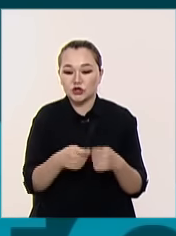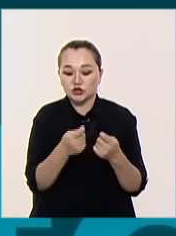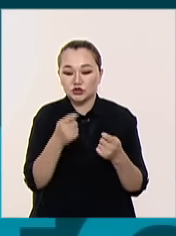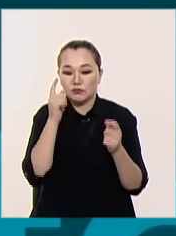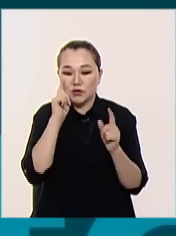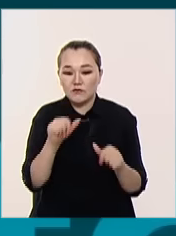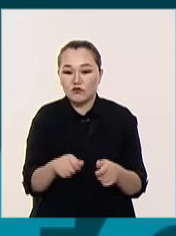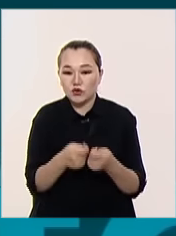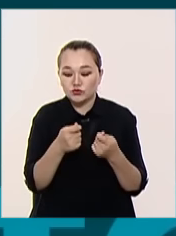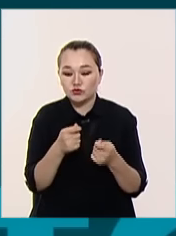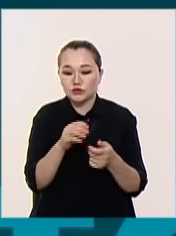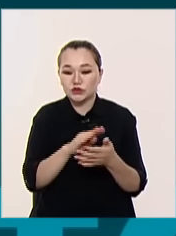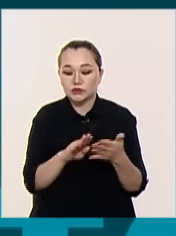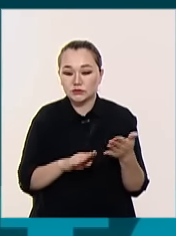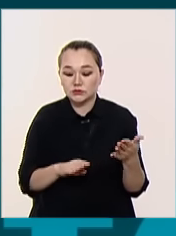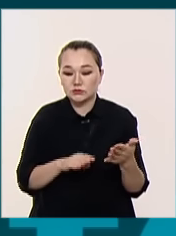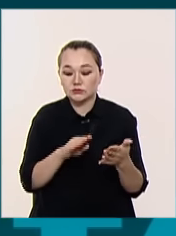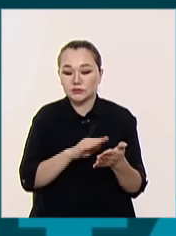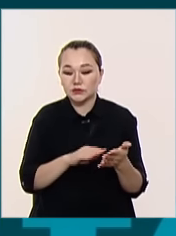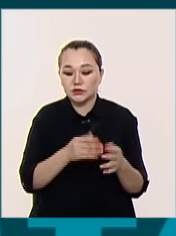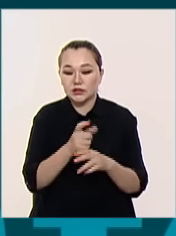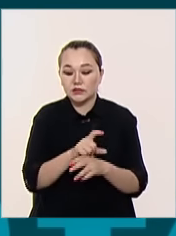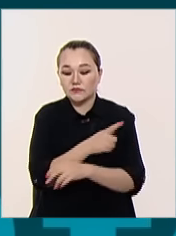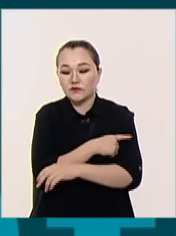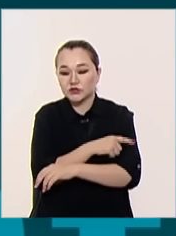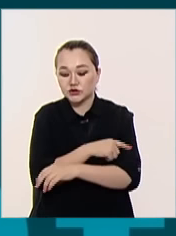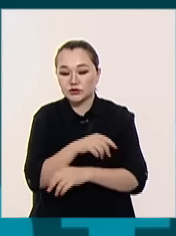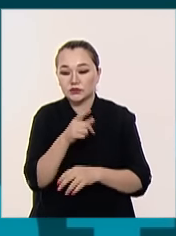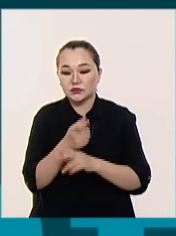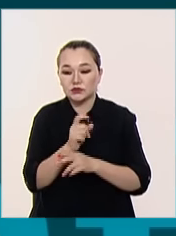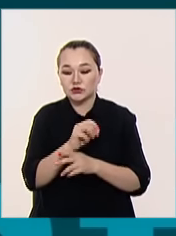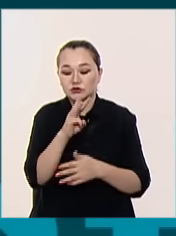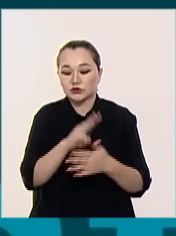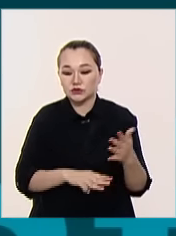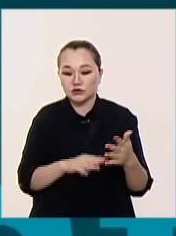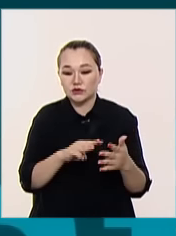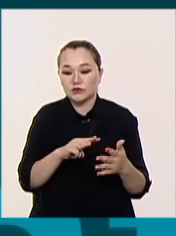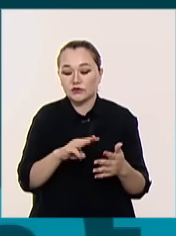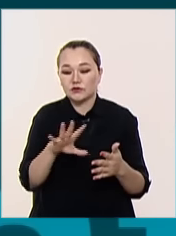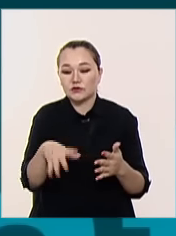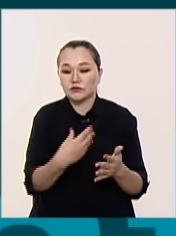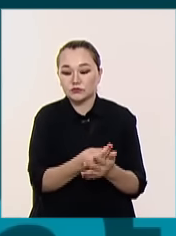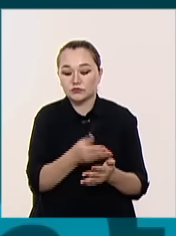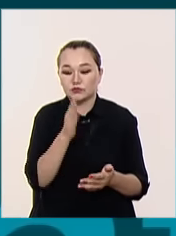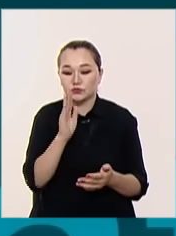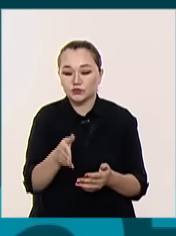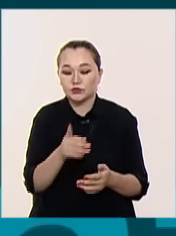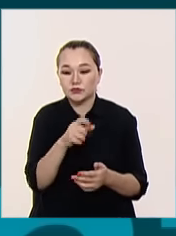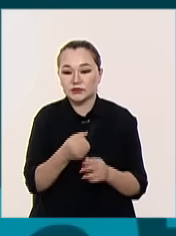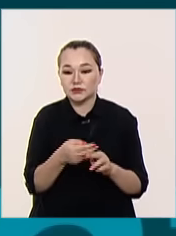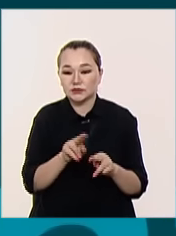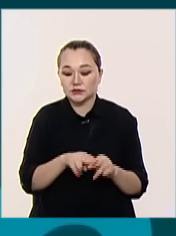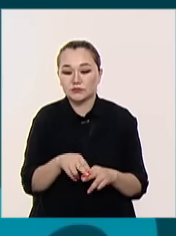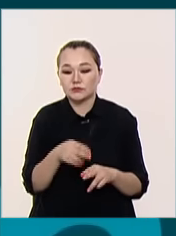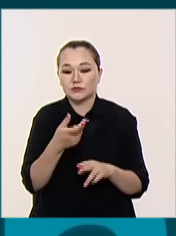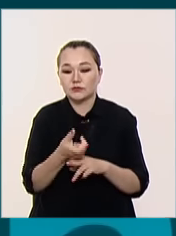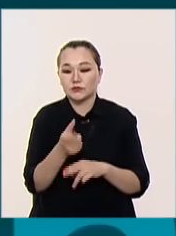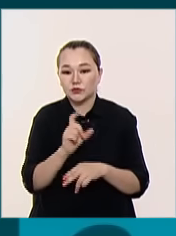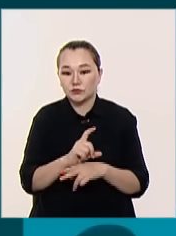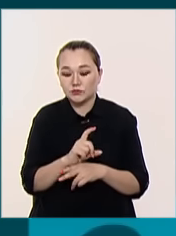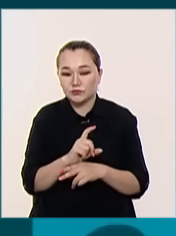бұзушылық жаңа хаттамасы толтырылып, сол дәріхана иесіне ол айыппұл төленеді ол үшін. Сондықтан